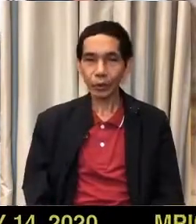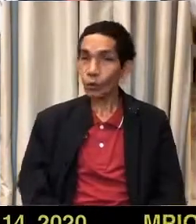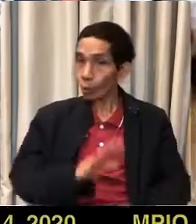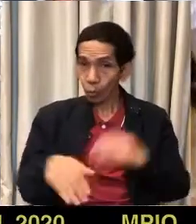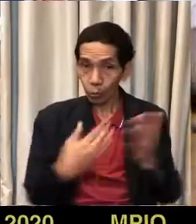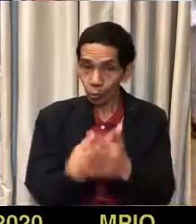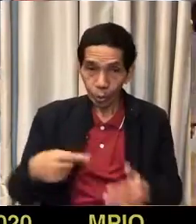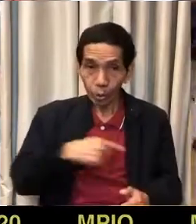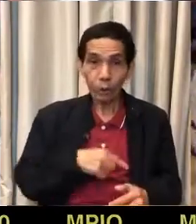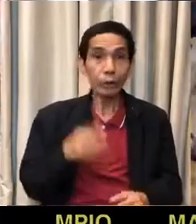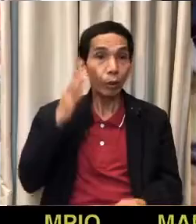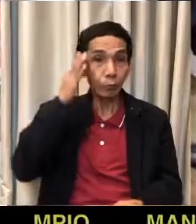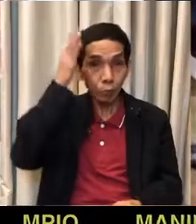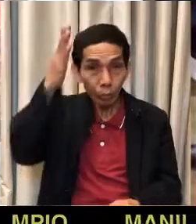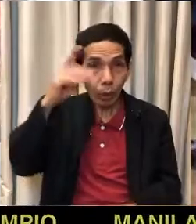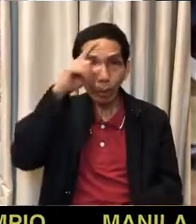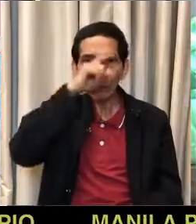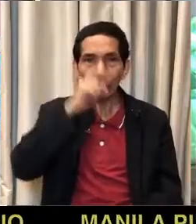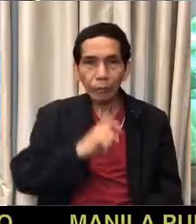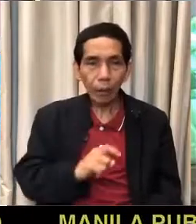Lahat tayo dun tutungo.